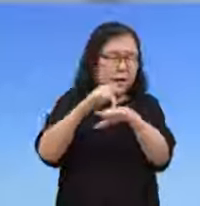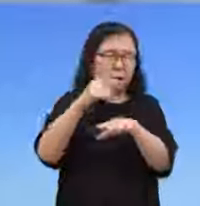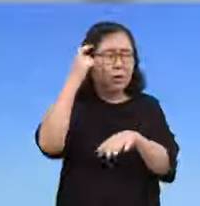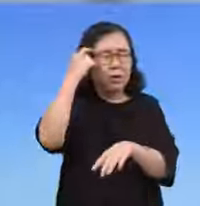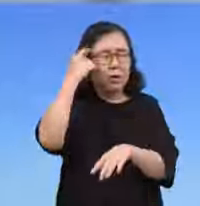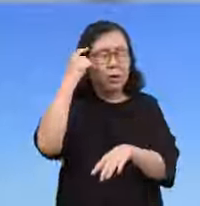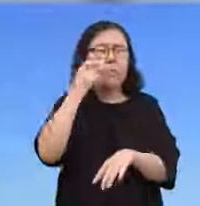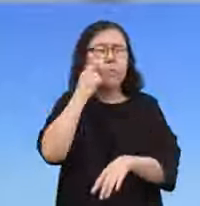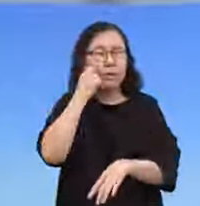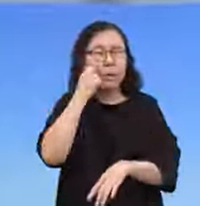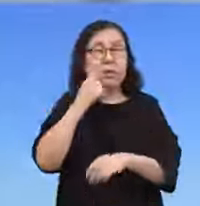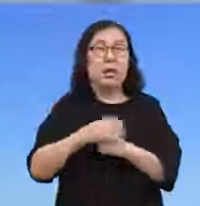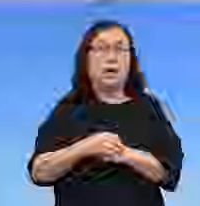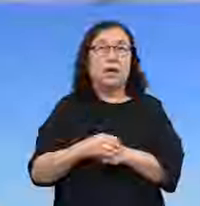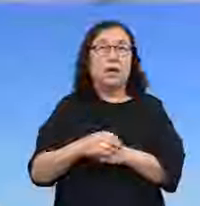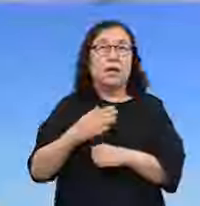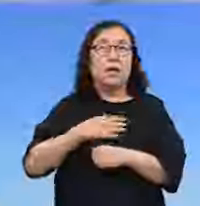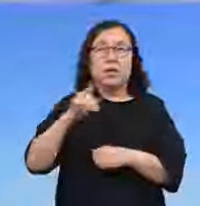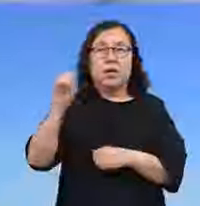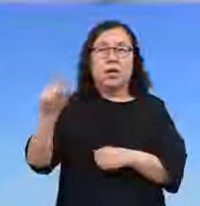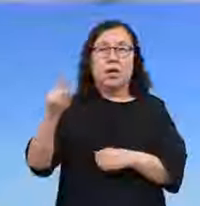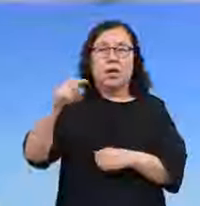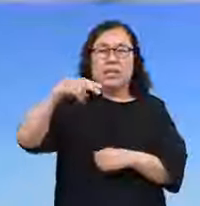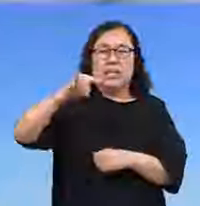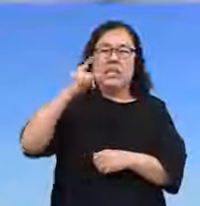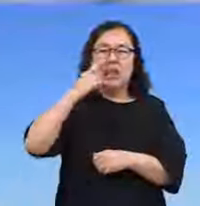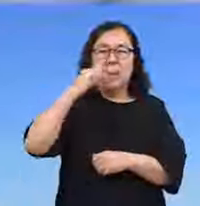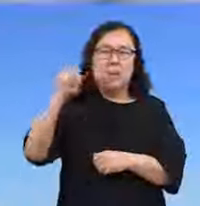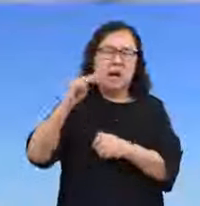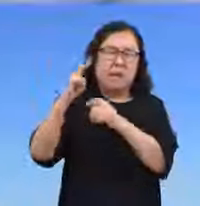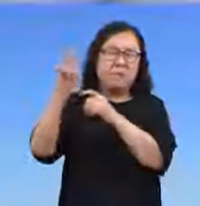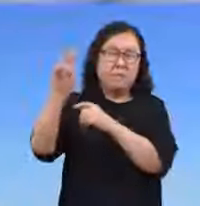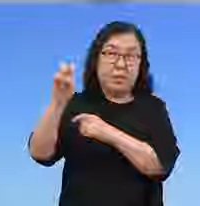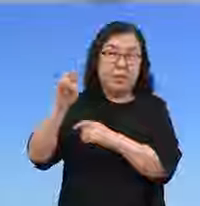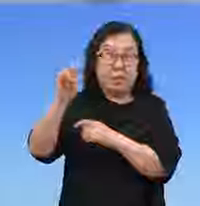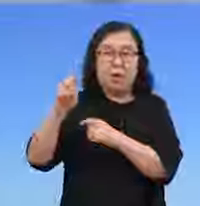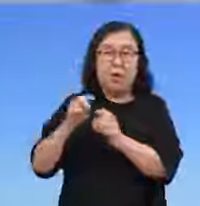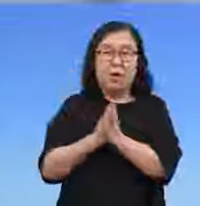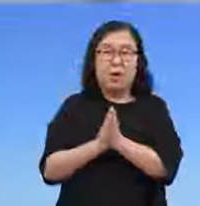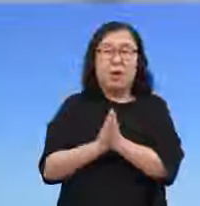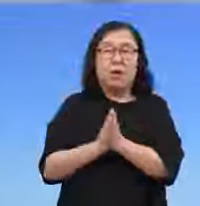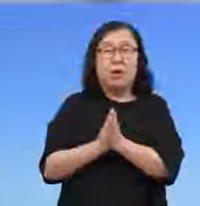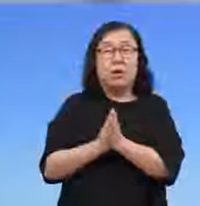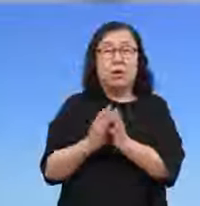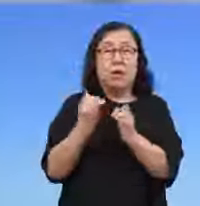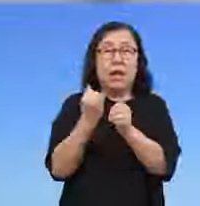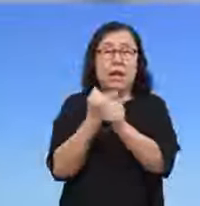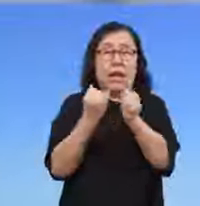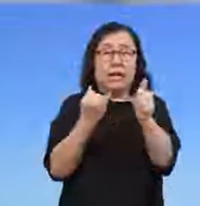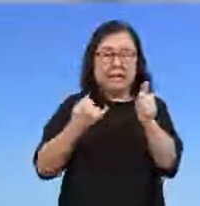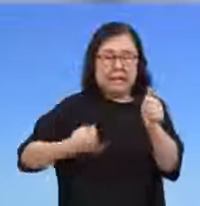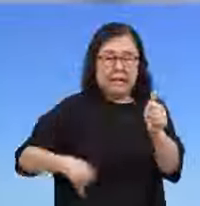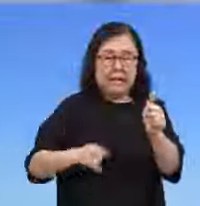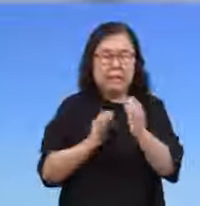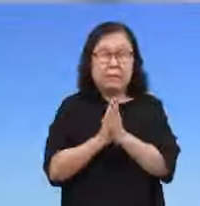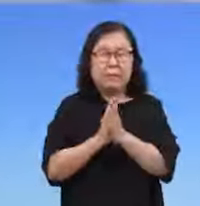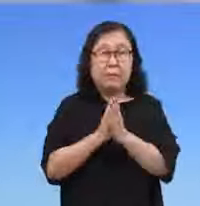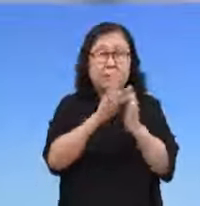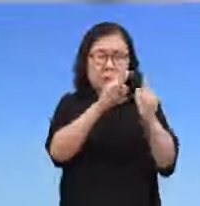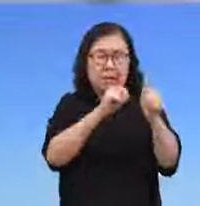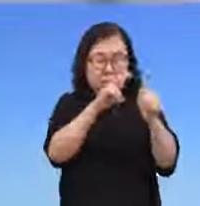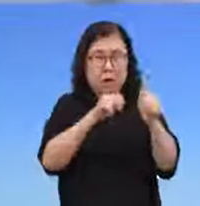합니다. 허구한 날 듣는 게 나는 저 시어머니가 미워요, 나는 저 며느리가 미워요, 나는 저